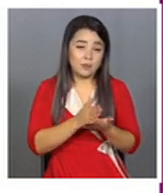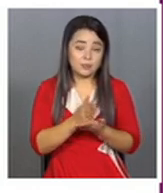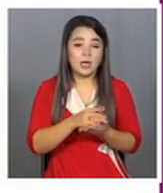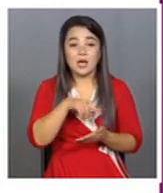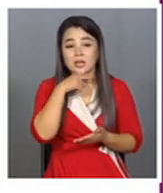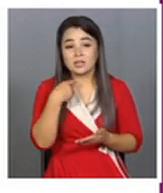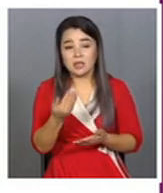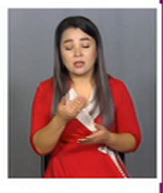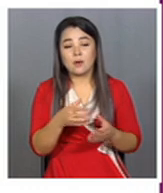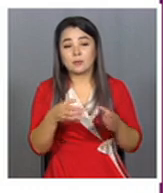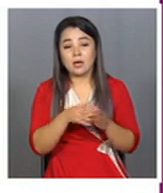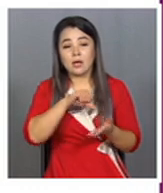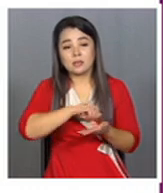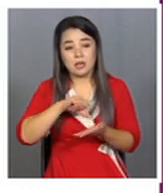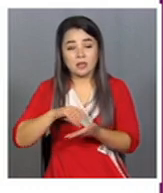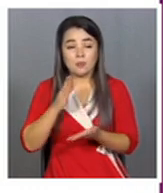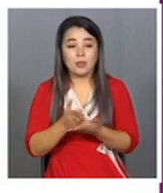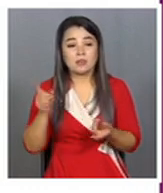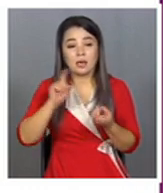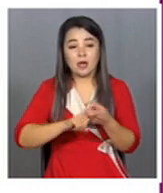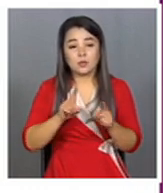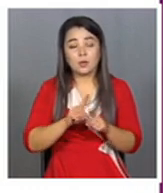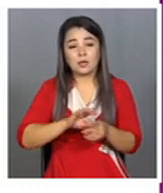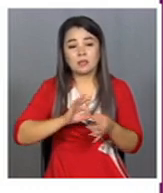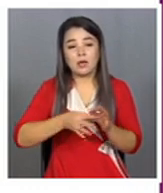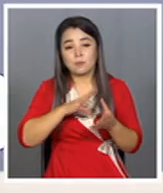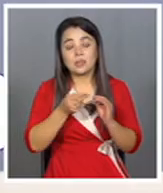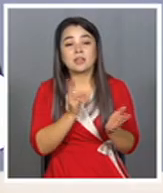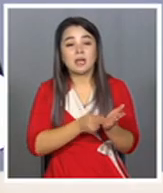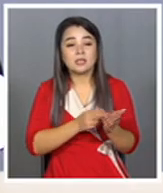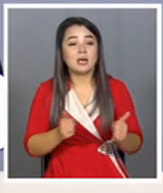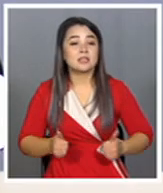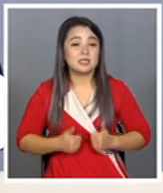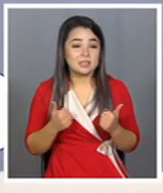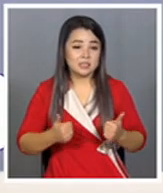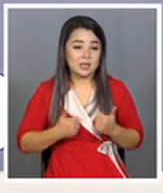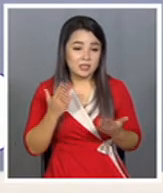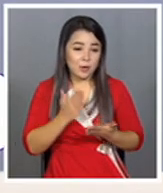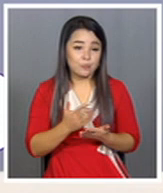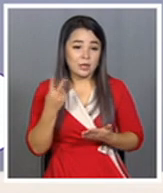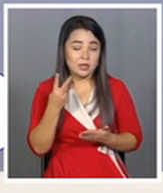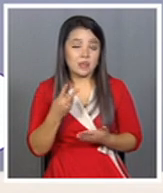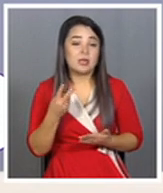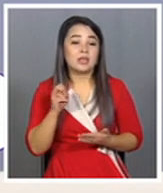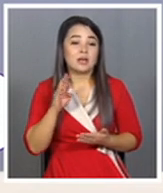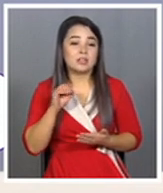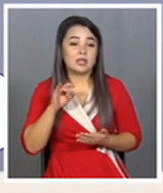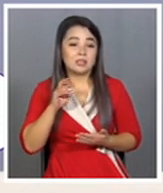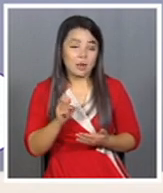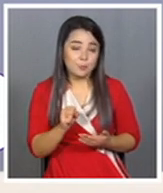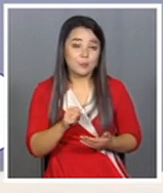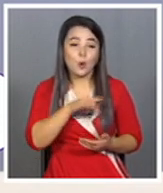Ресейдегі ағартушылық кезеңімен байланысты екендігін дәлелдеуге тырысты. Яғни II Екатерина